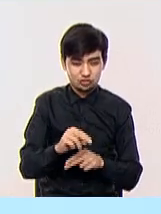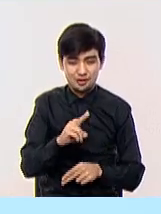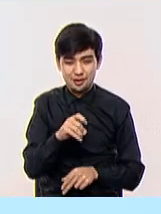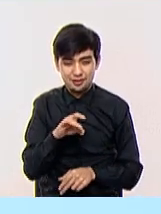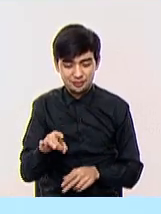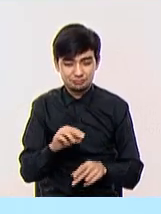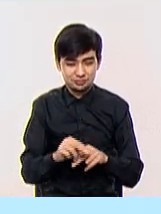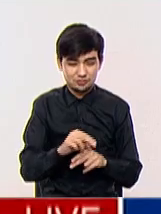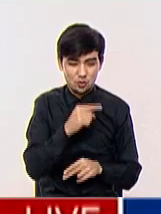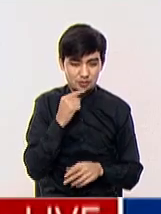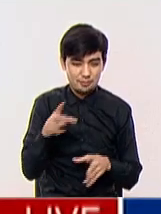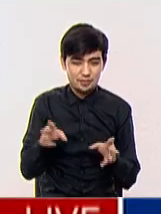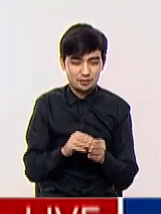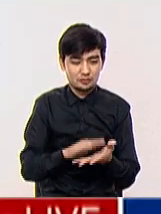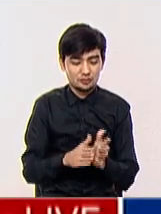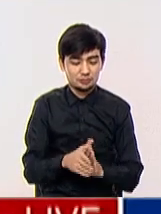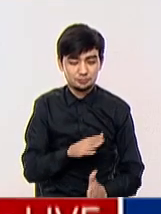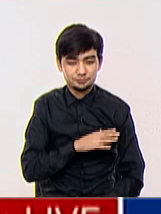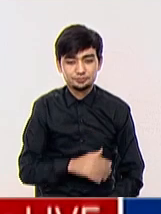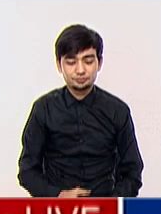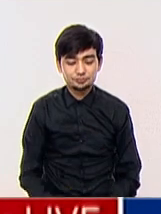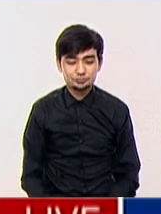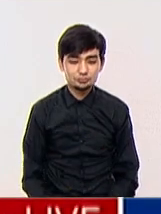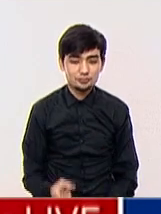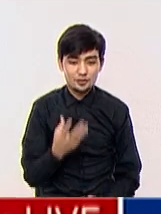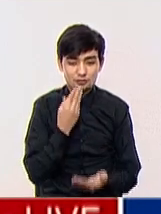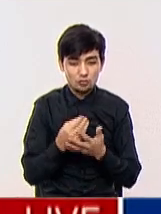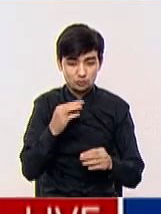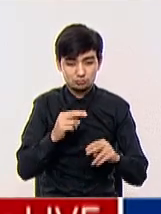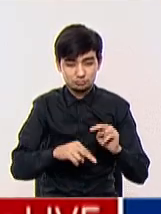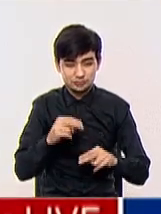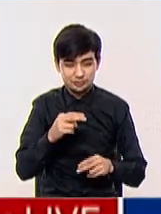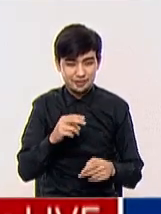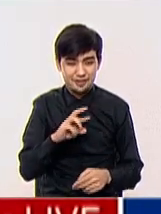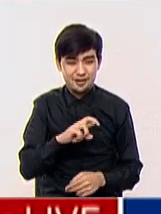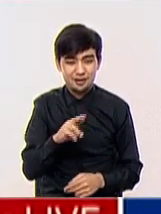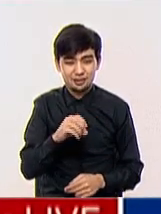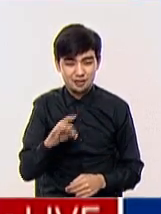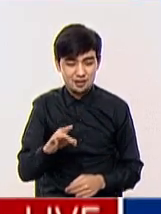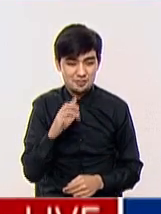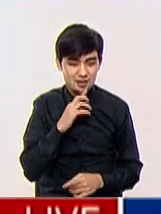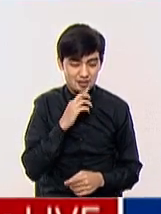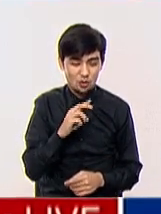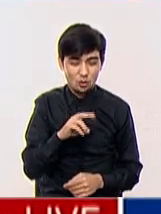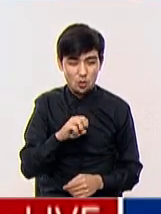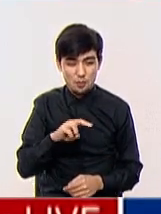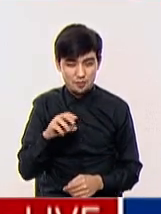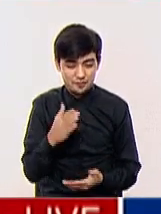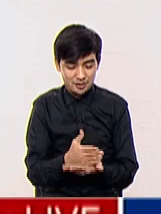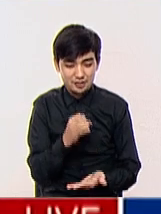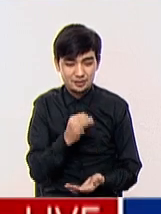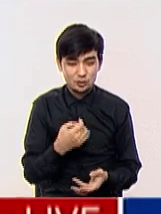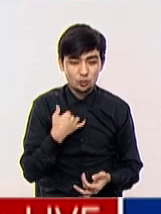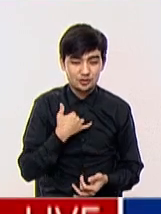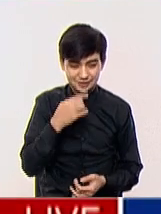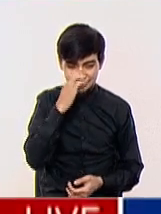заключили с россией мы также имеем свое собственное производство компонентов ядерного топлива а также в нашей страны сегодня есть доступ